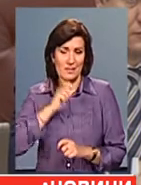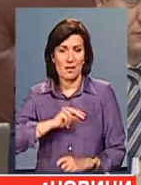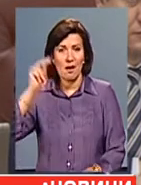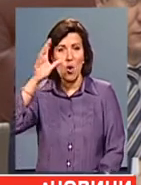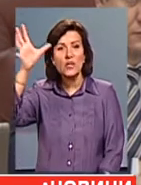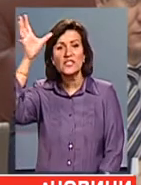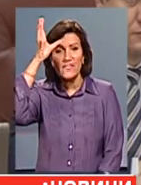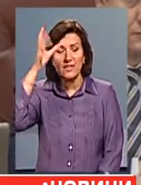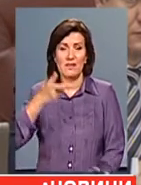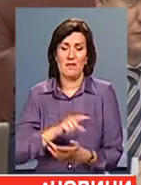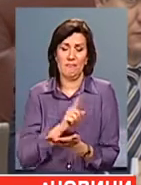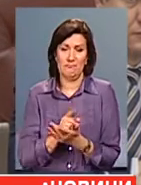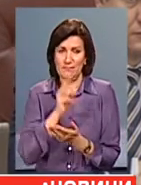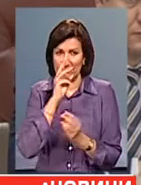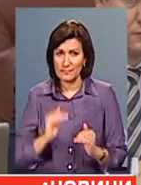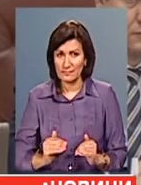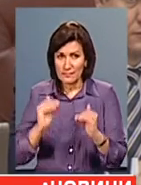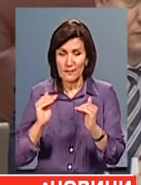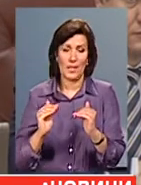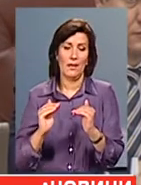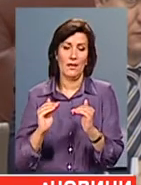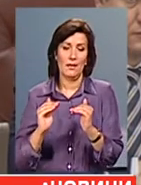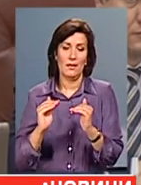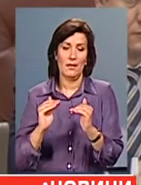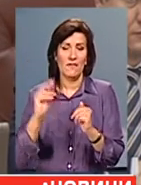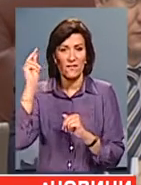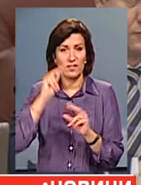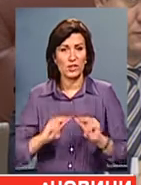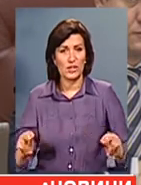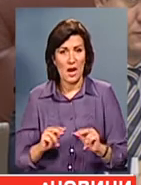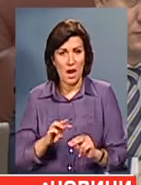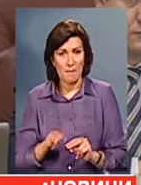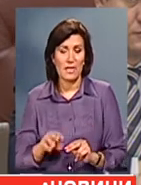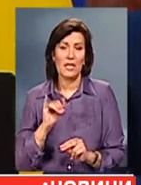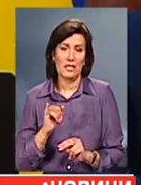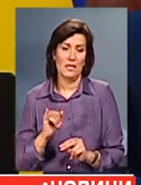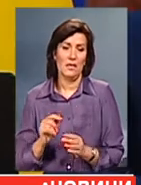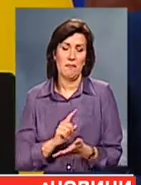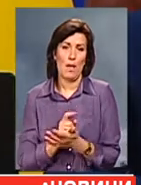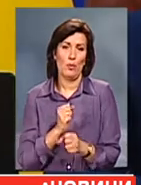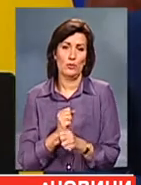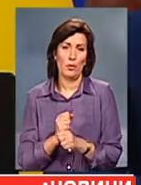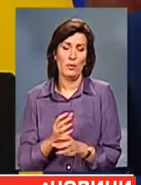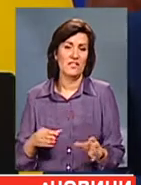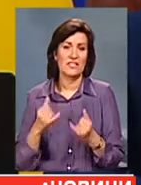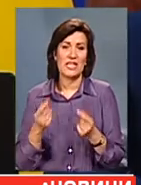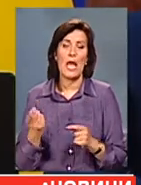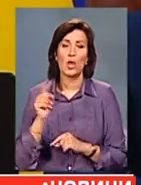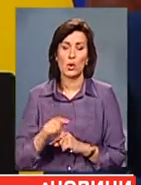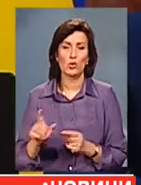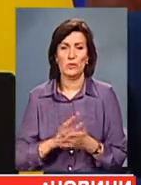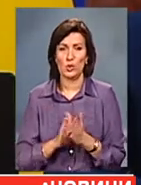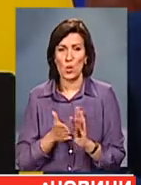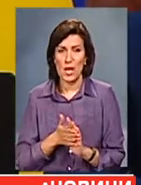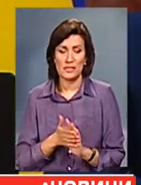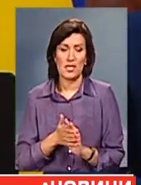де ми маємо і підвищити заробітну плату вчителям, і маємо зробити все для того, щоб ситуація